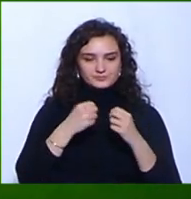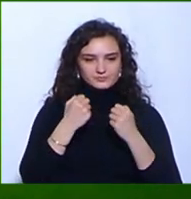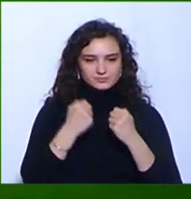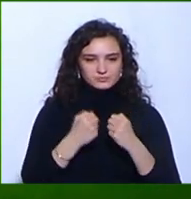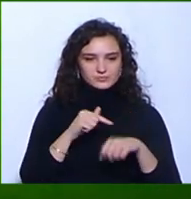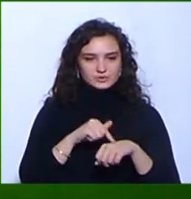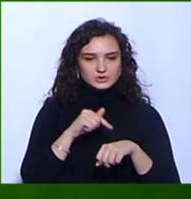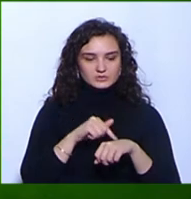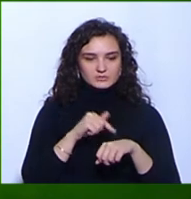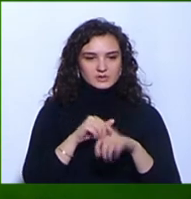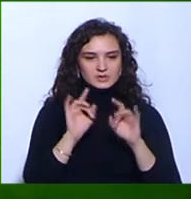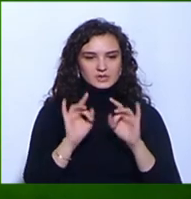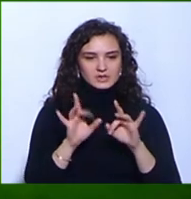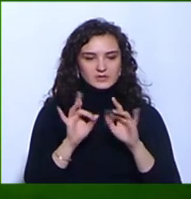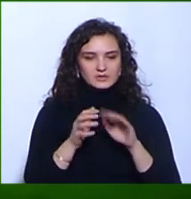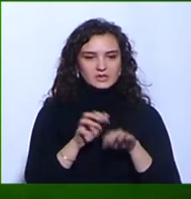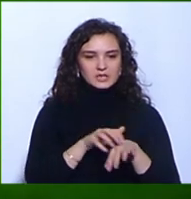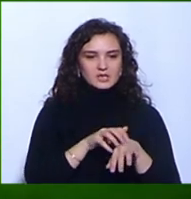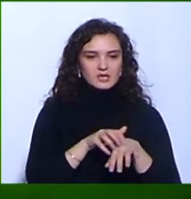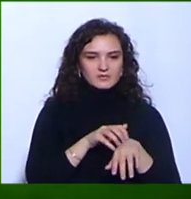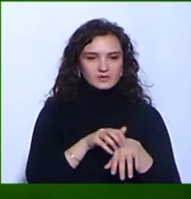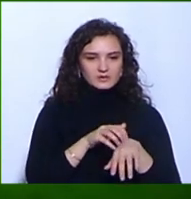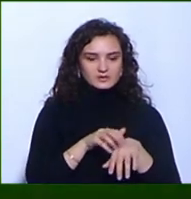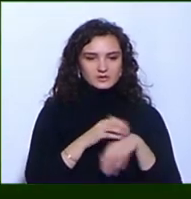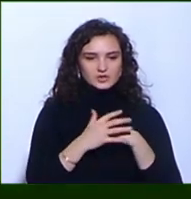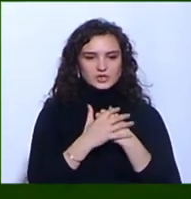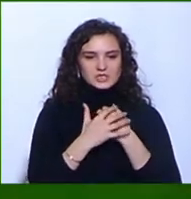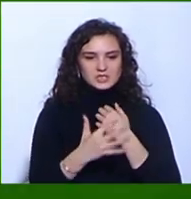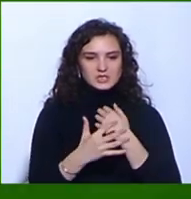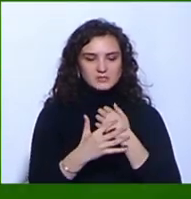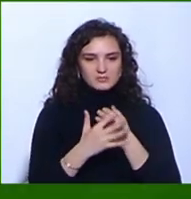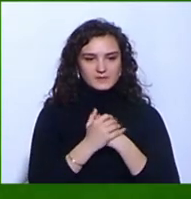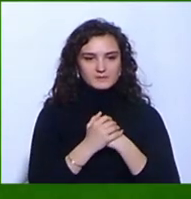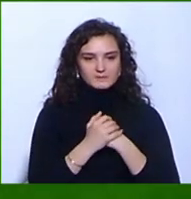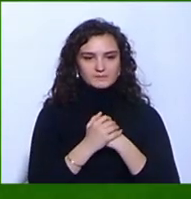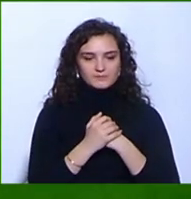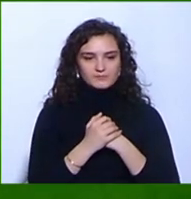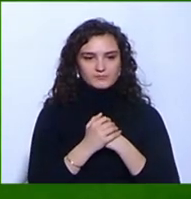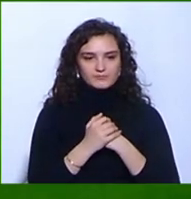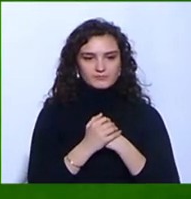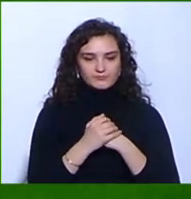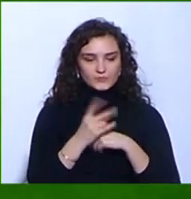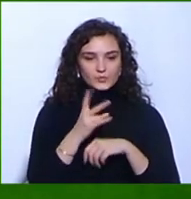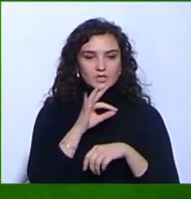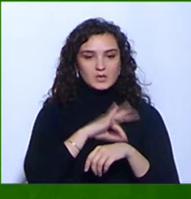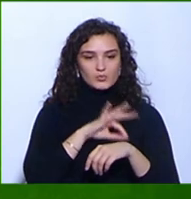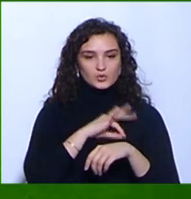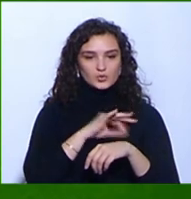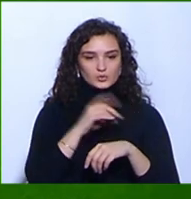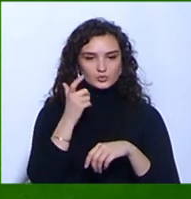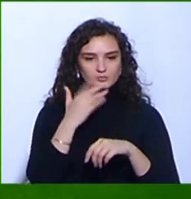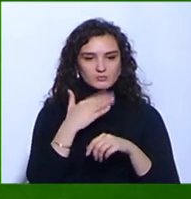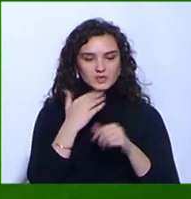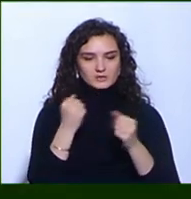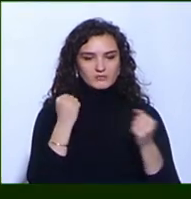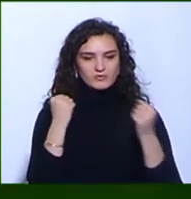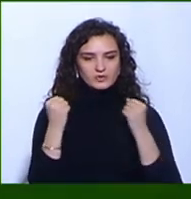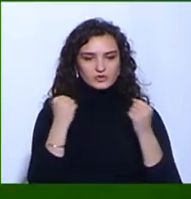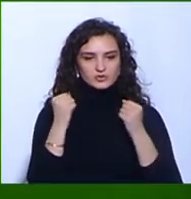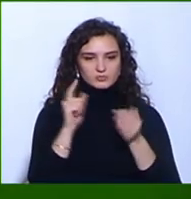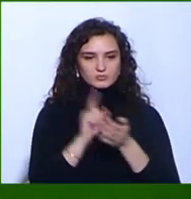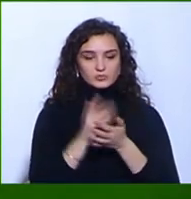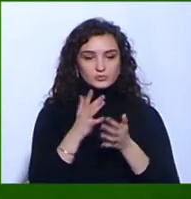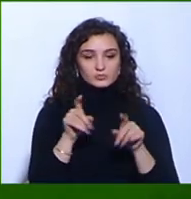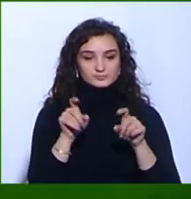ფეხებში, ტკივილი, ქავილი, შესიება. პროფილაქტიკისთვის გამოიყენეთ მარტივი ვარჯიშები.